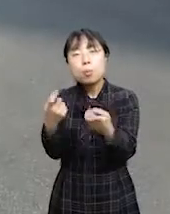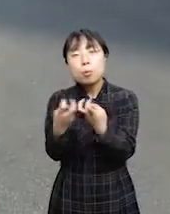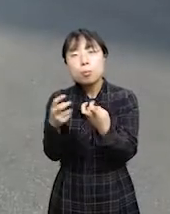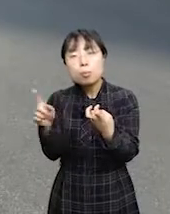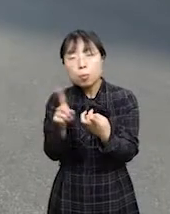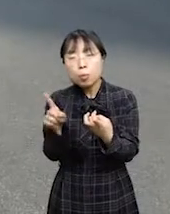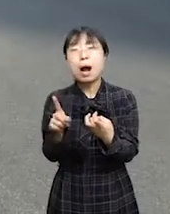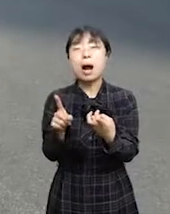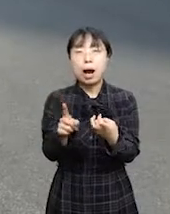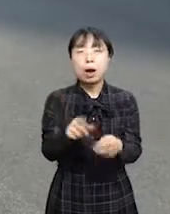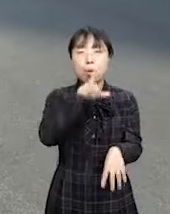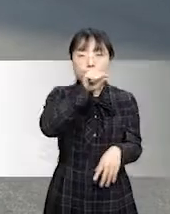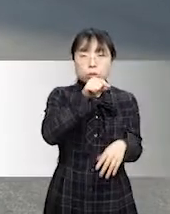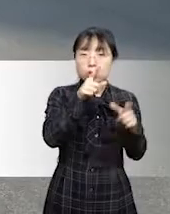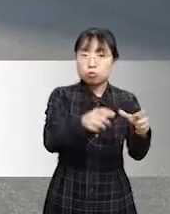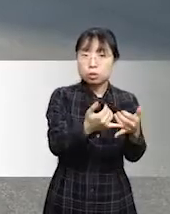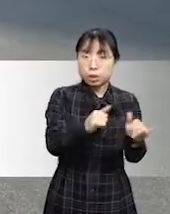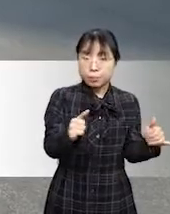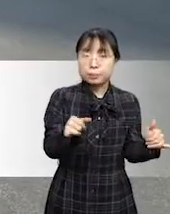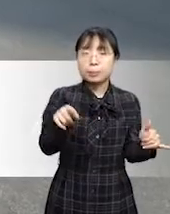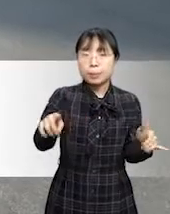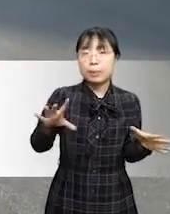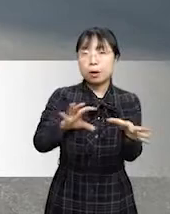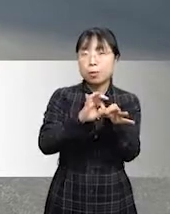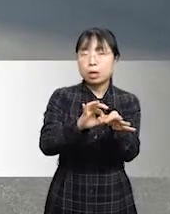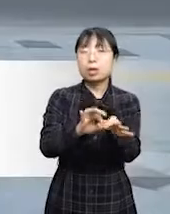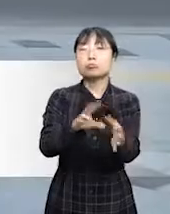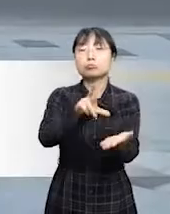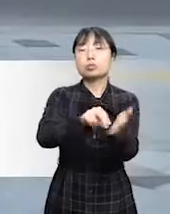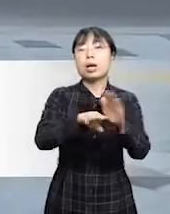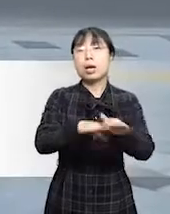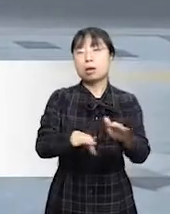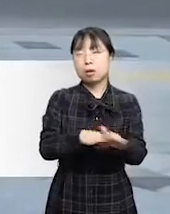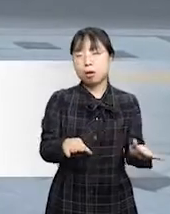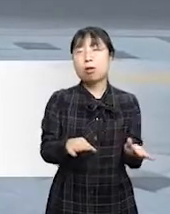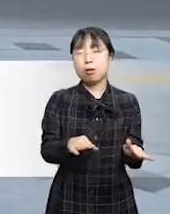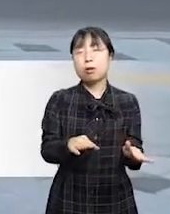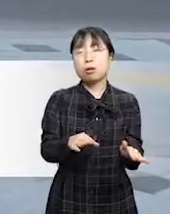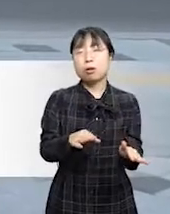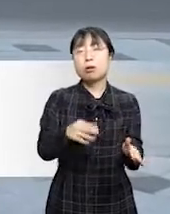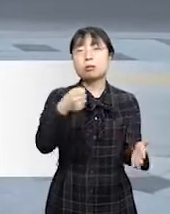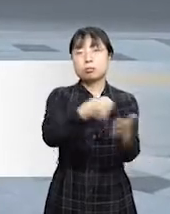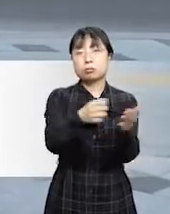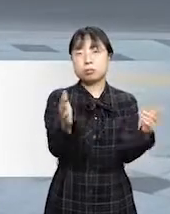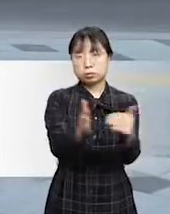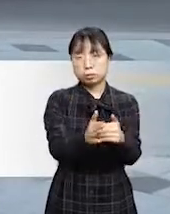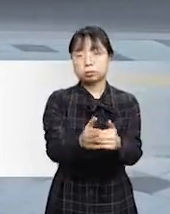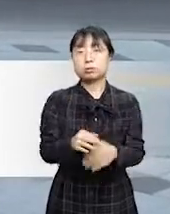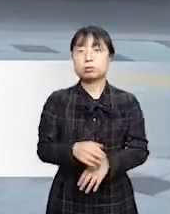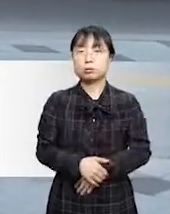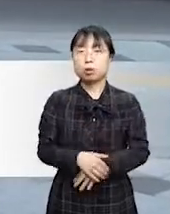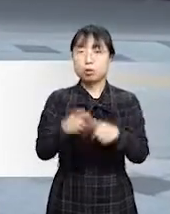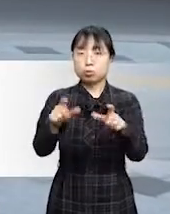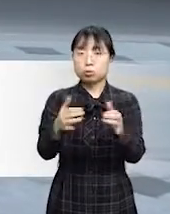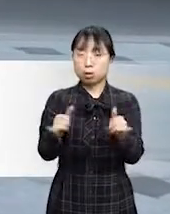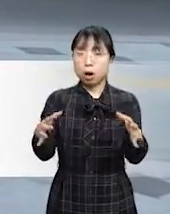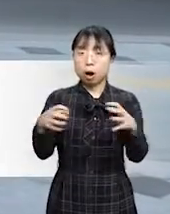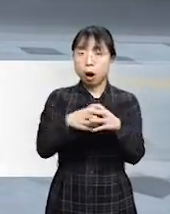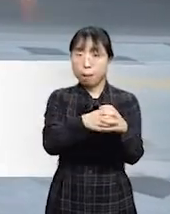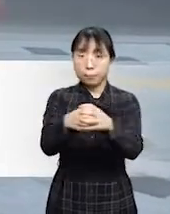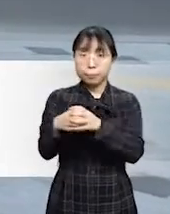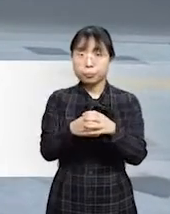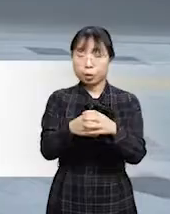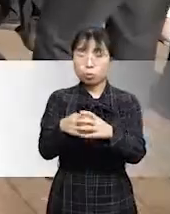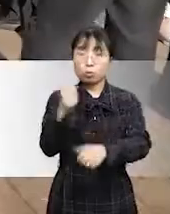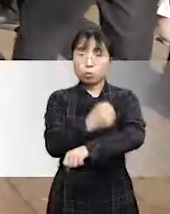사업을 진행하기로 협의하는 등 지역의 문제점을 시민과 함께 공감하며 합리적 대안을 마련했다는 점에서 이날